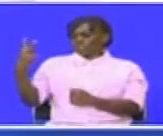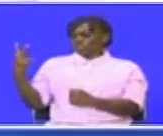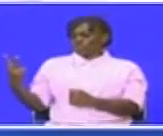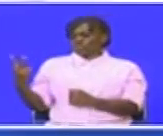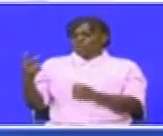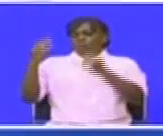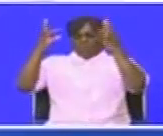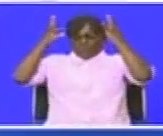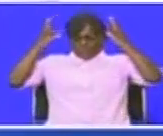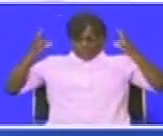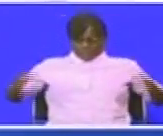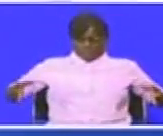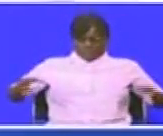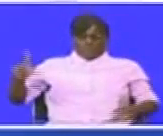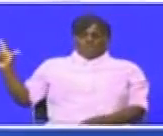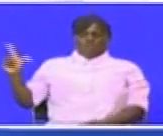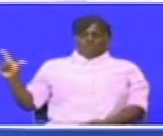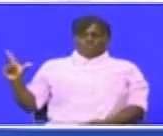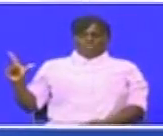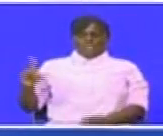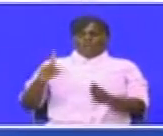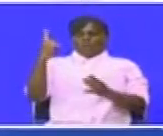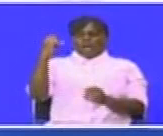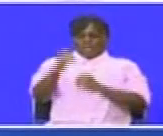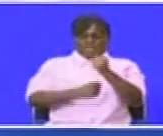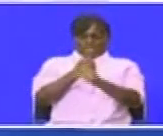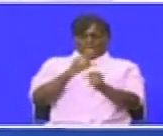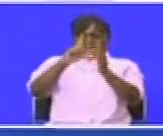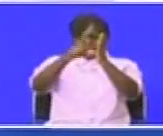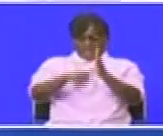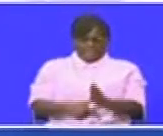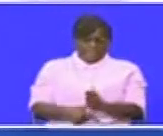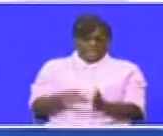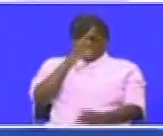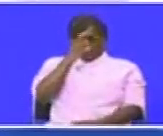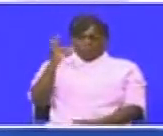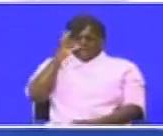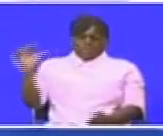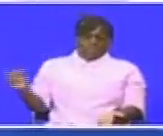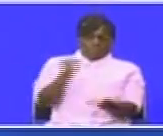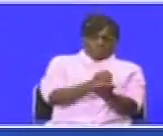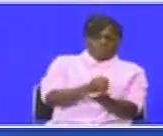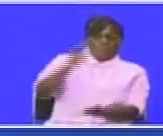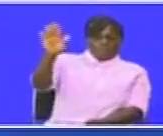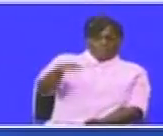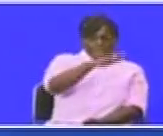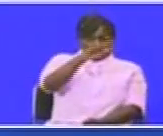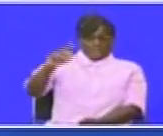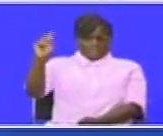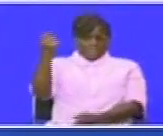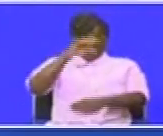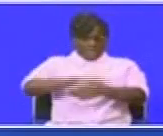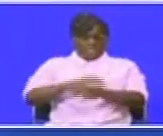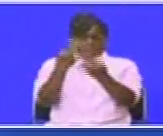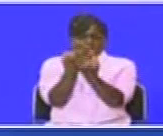alifunga pingu za maisha na Lucy, na kisha mwaka moja baadaye Kibaki akachaguliwa katika bunge la Kenya baada ya Kenya